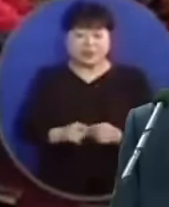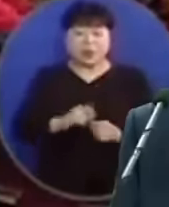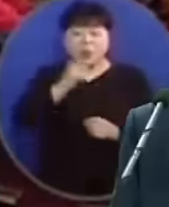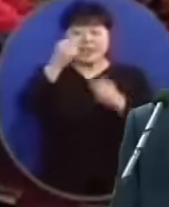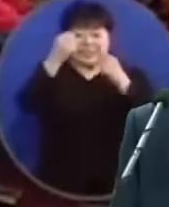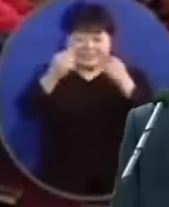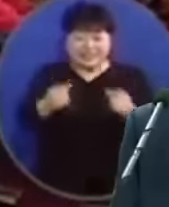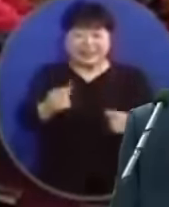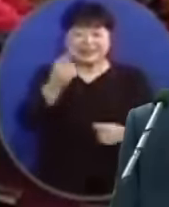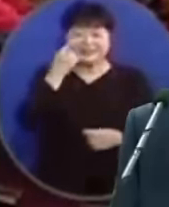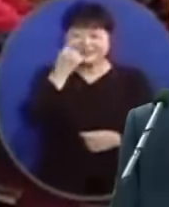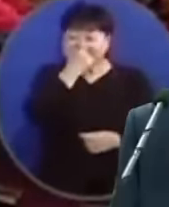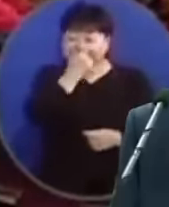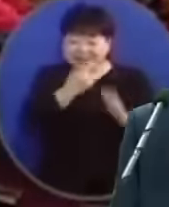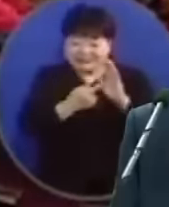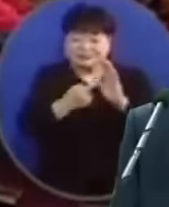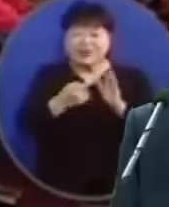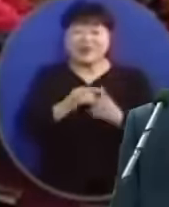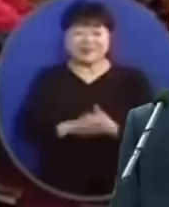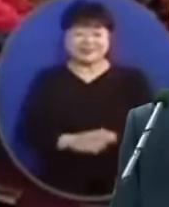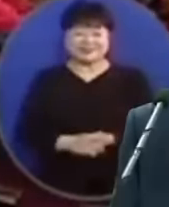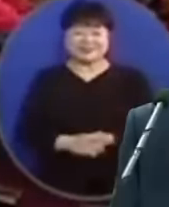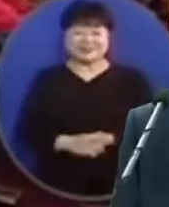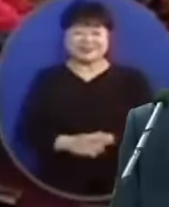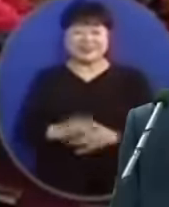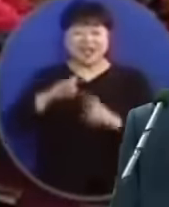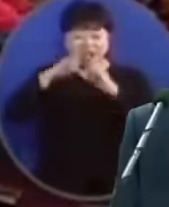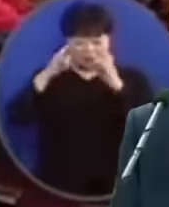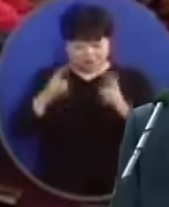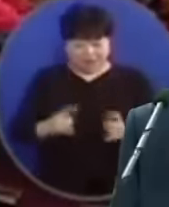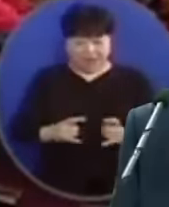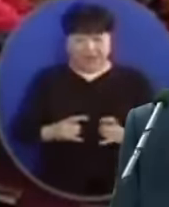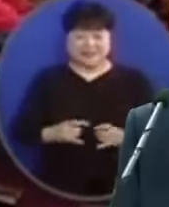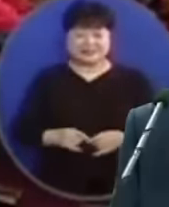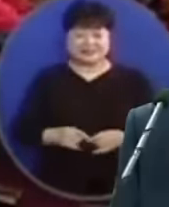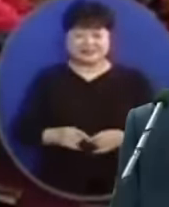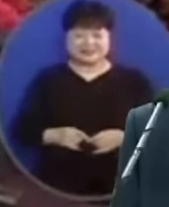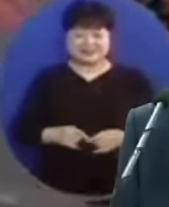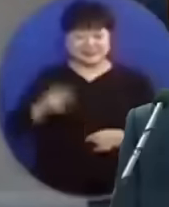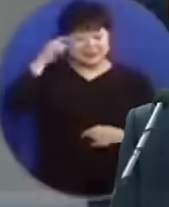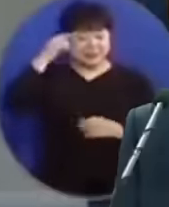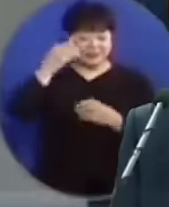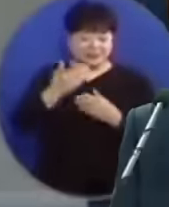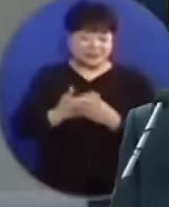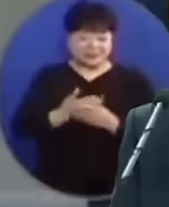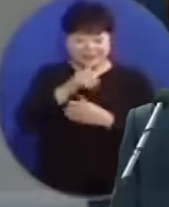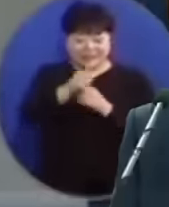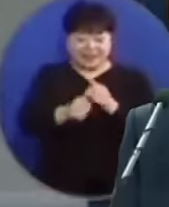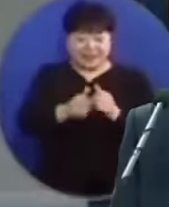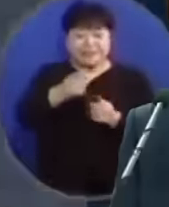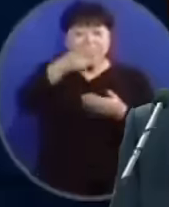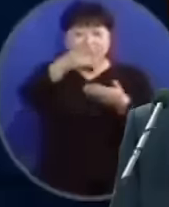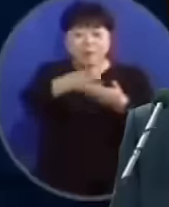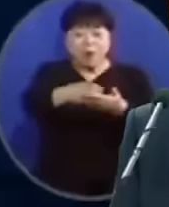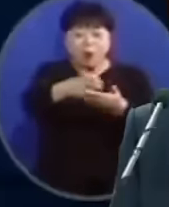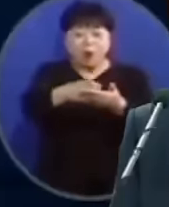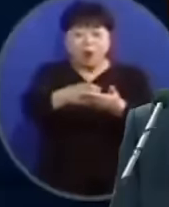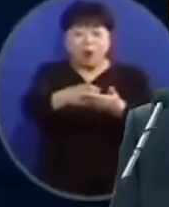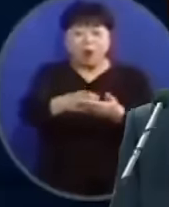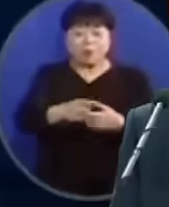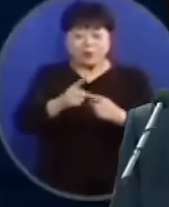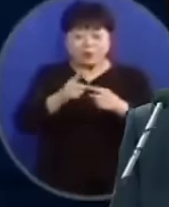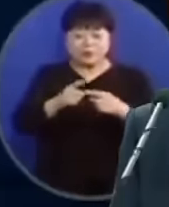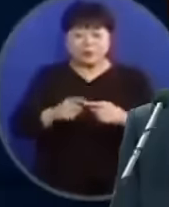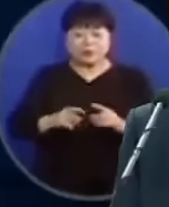오래 산다는 것을 보여주고 있는 것입니다. 프랑스 역사학자인 알랭 코르뱅은 하나님의 법을 근국